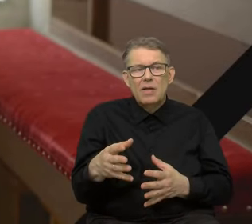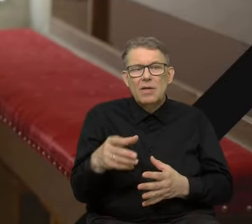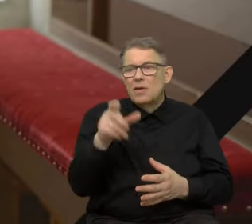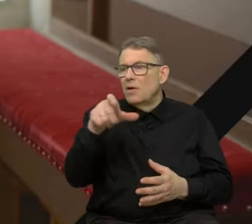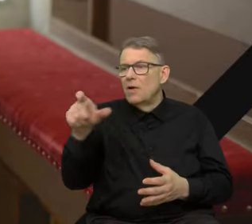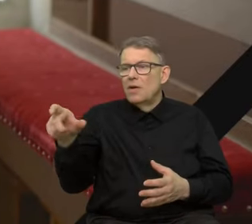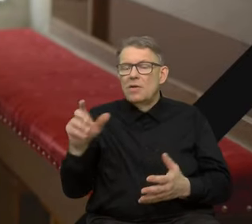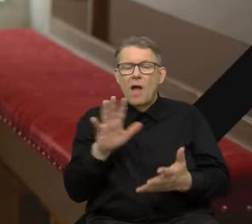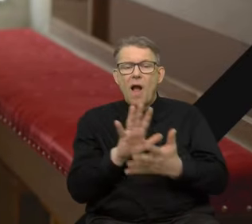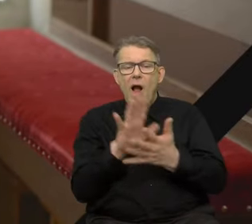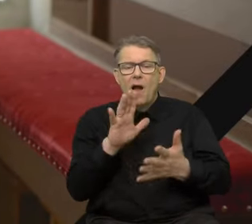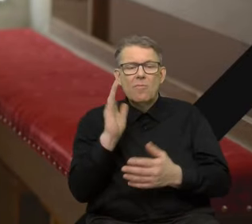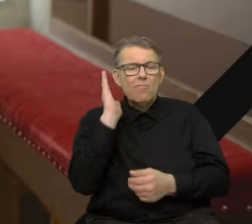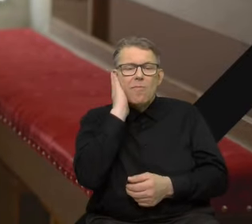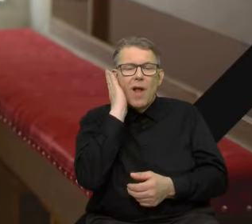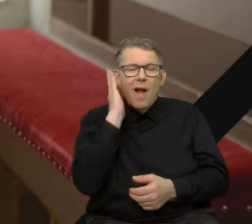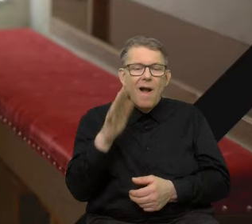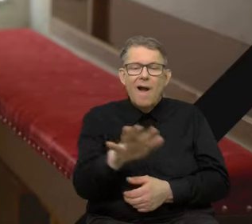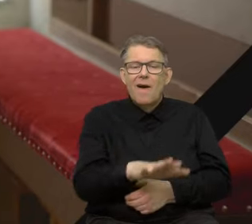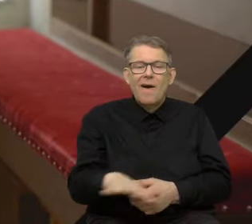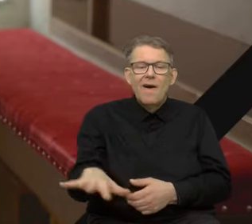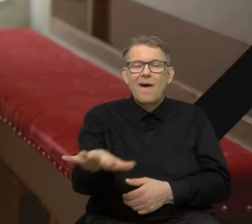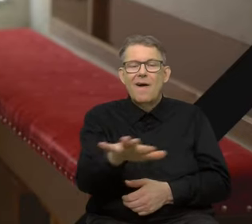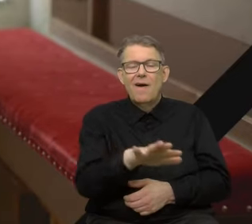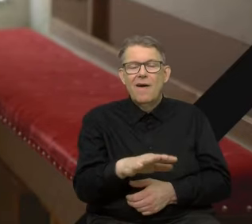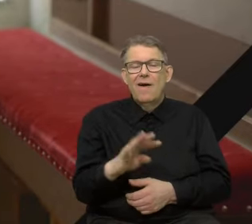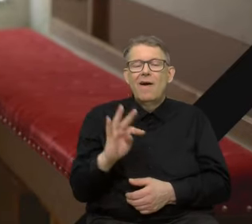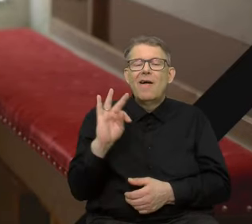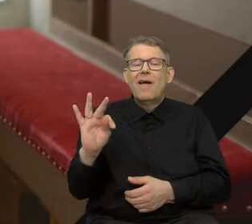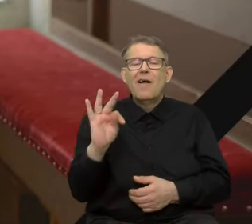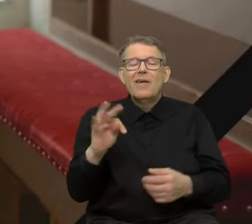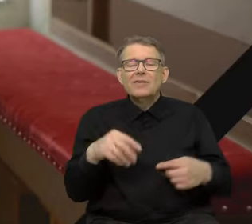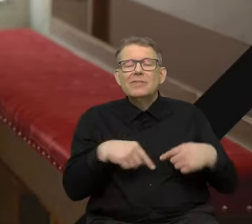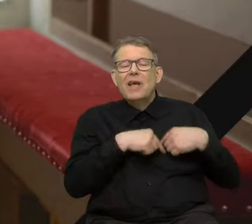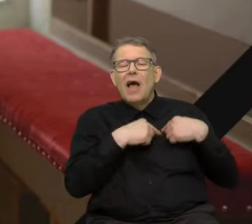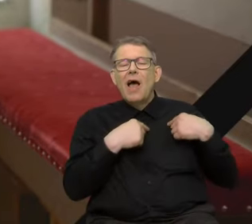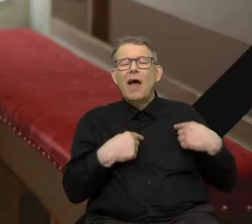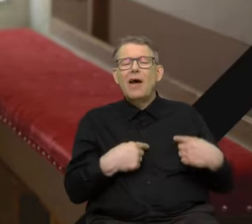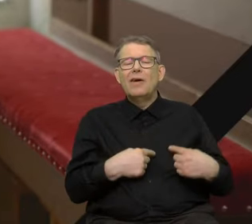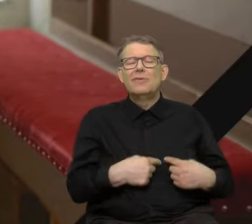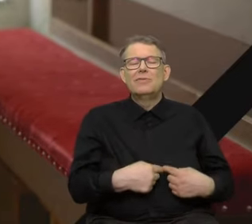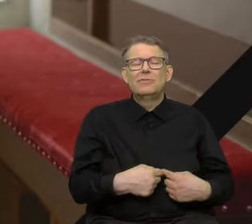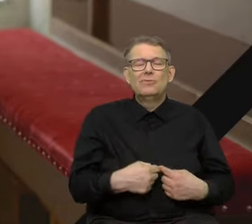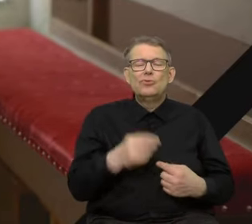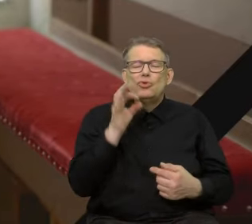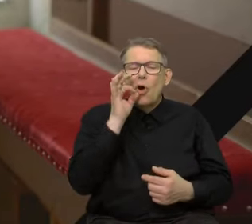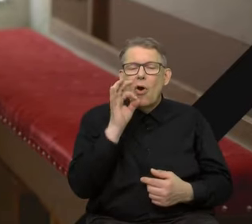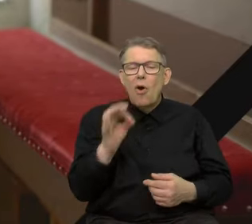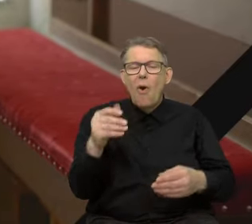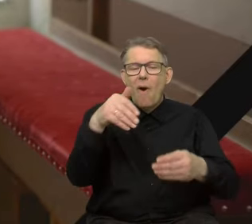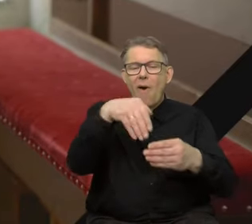mieszkańcami tej ziemi. Ich serdecznością, ich dobrocią.